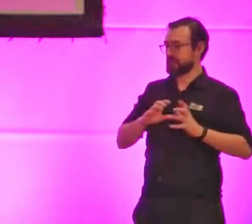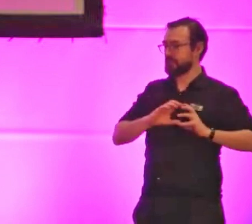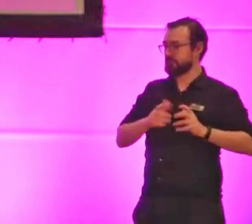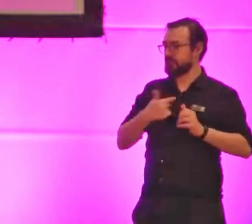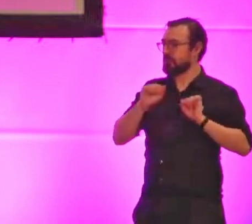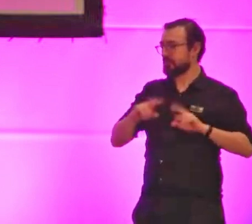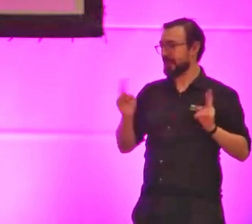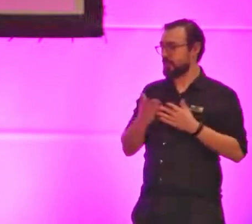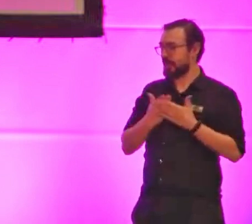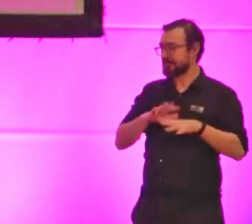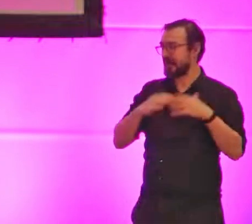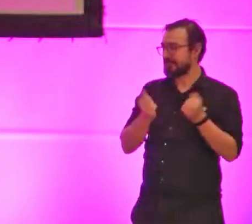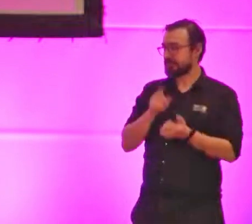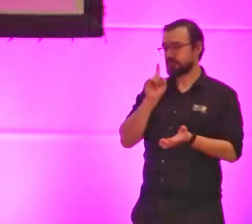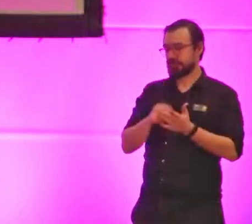måste läsa allt för att se.